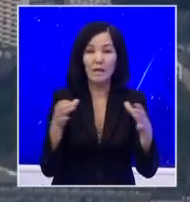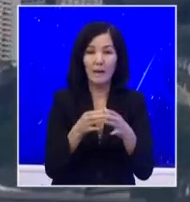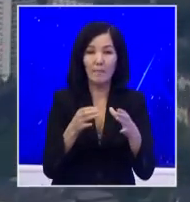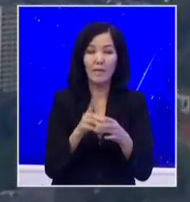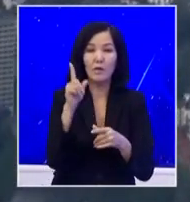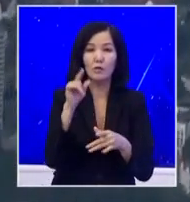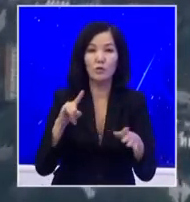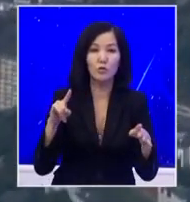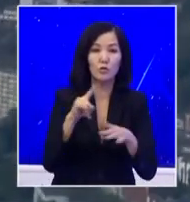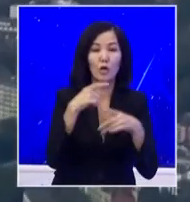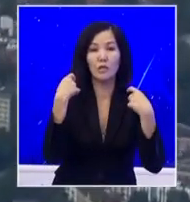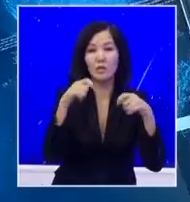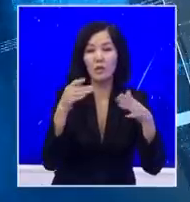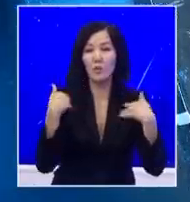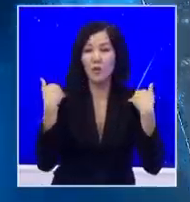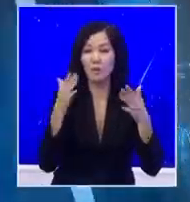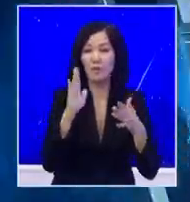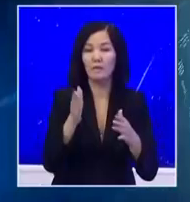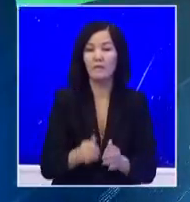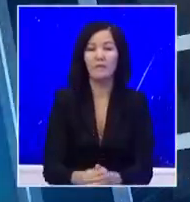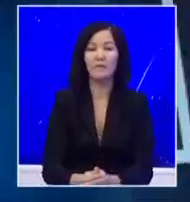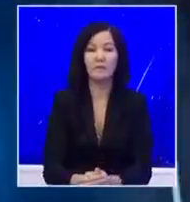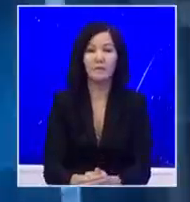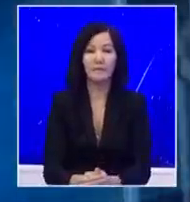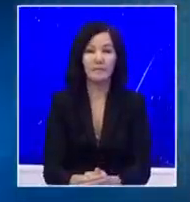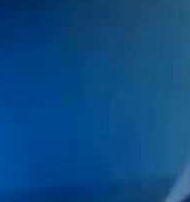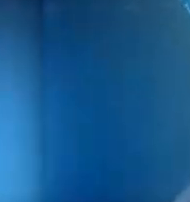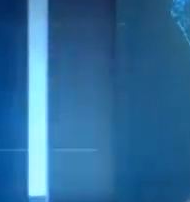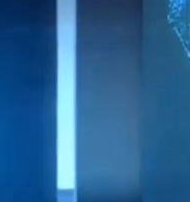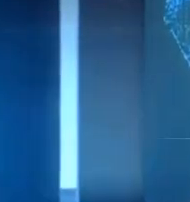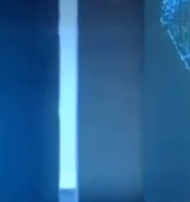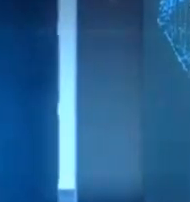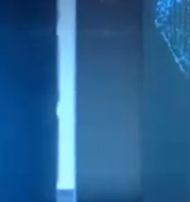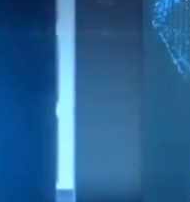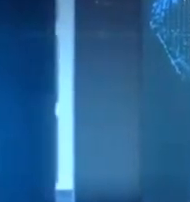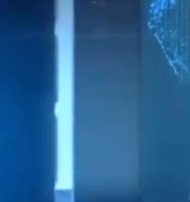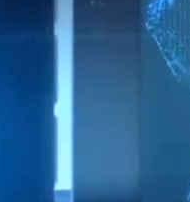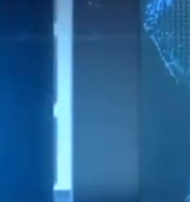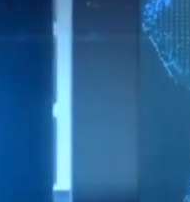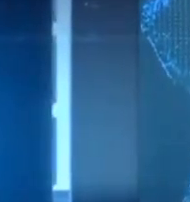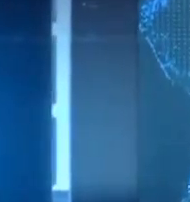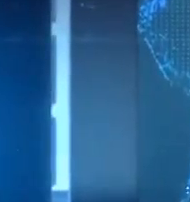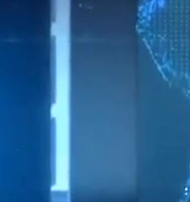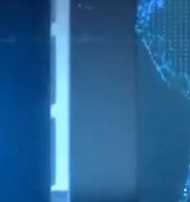100 ұшағын сатуға ниетті. Топтаманы ғаламтор ақпараттармен дайындаған Меруерт Қыдырбайқызы, Жетісу арнасы.